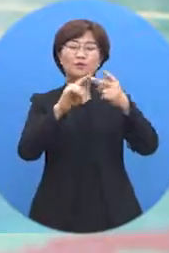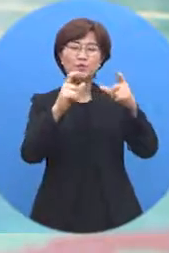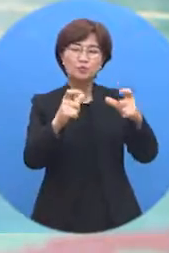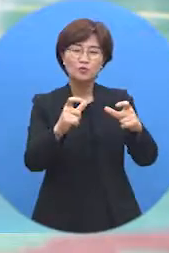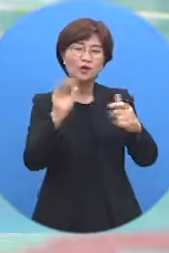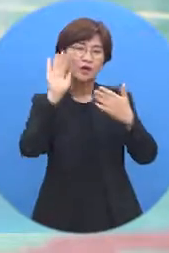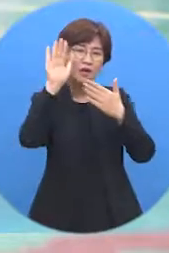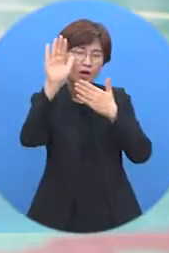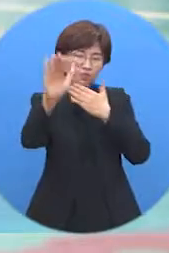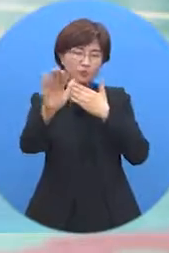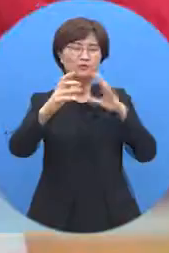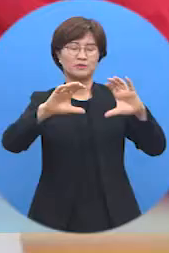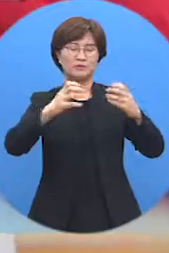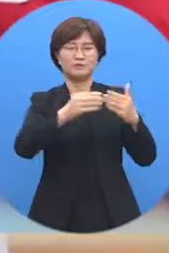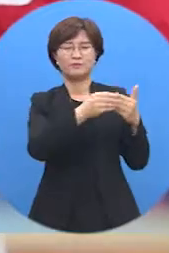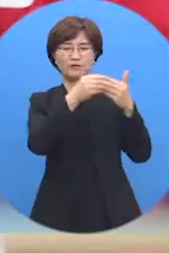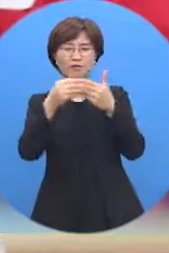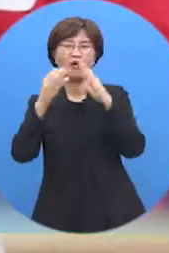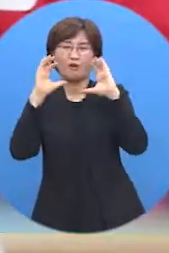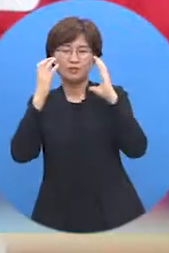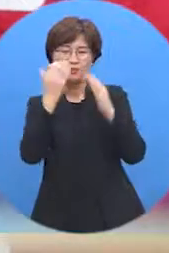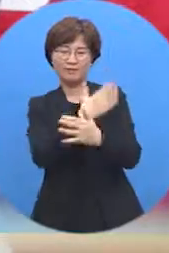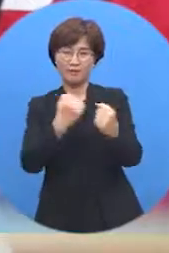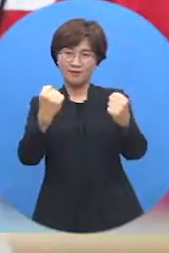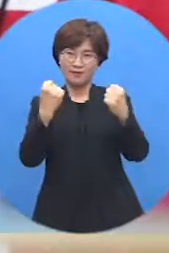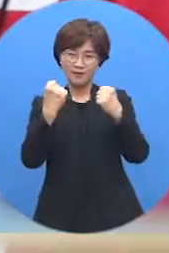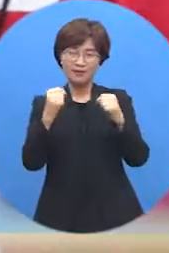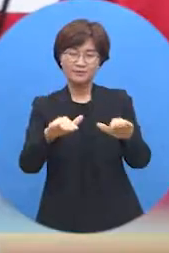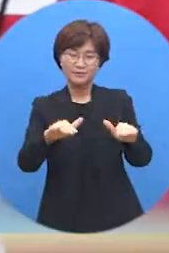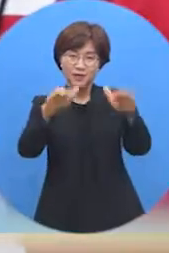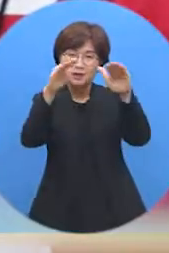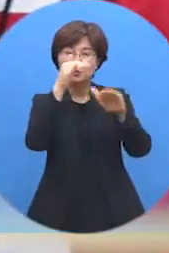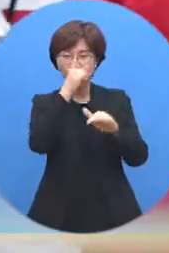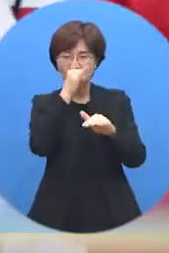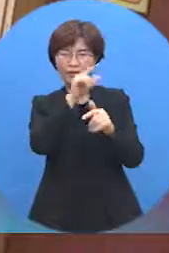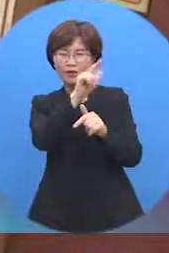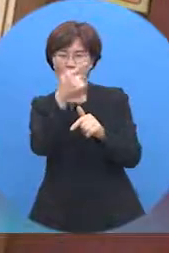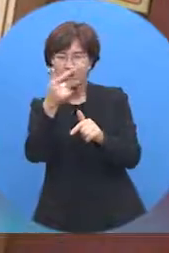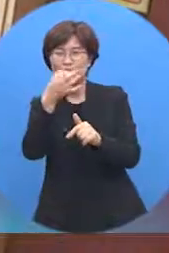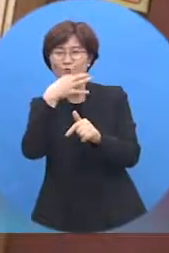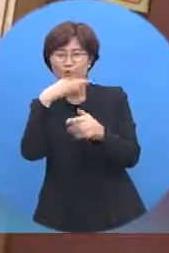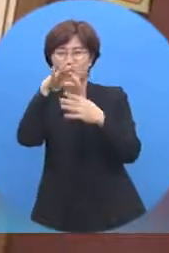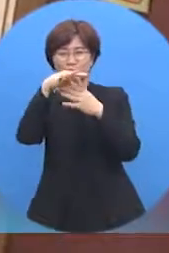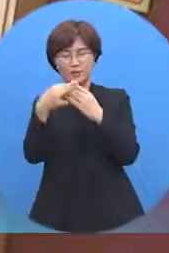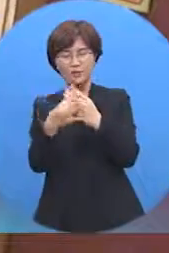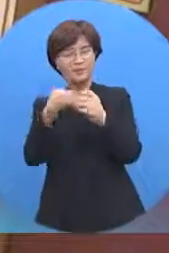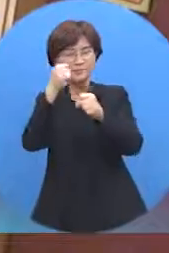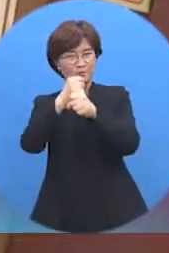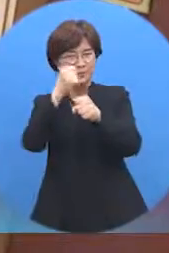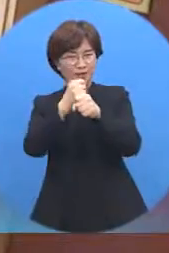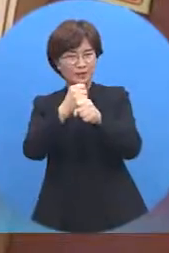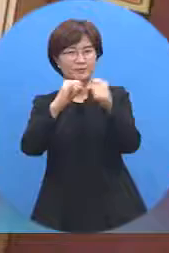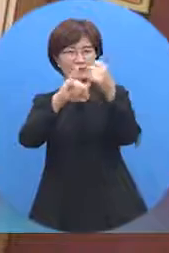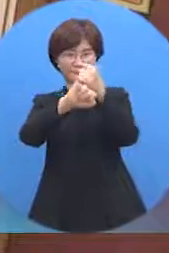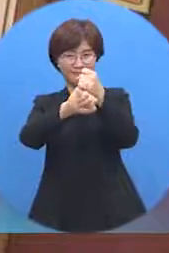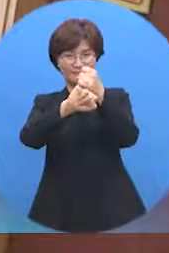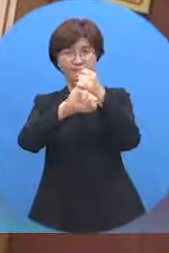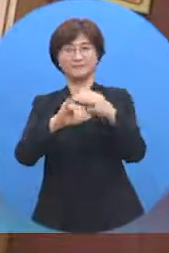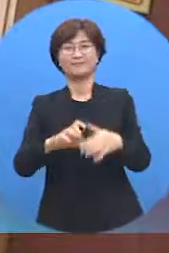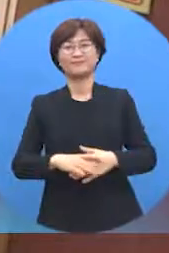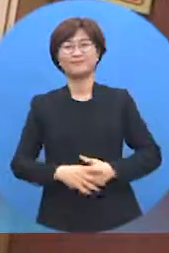동대문구는 앞으로도 미래 세대를 이끌어갈 어린이들이 건강하게 자랄 수 있도록 다양하고 유익한 프로그램을 계속 개발하겠다고